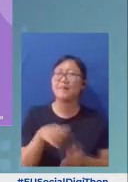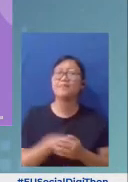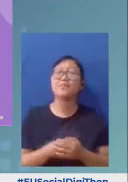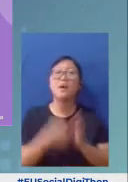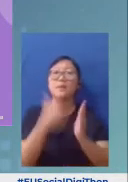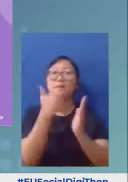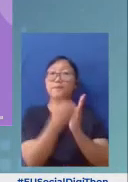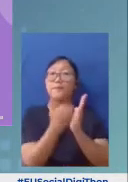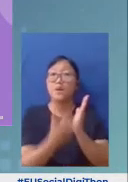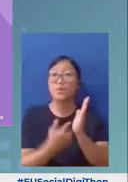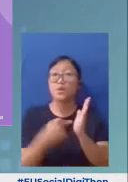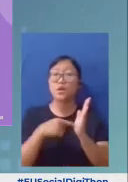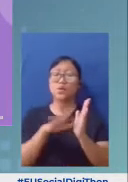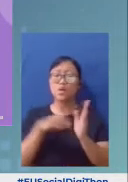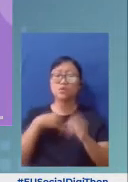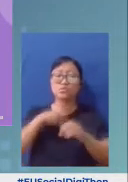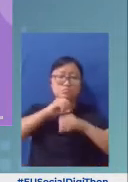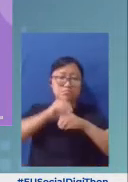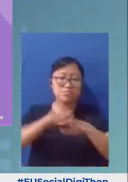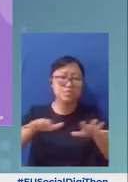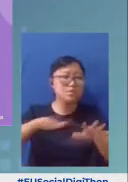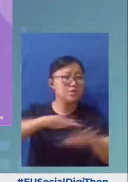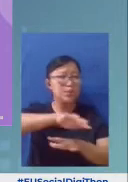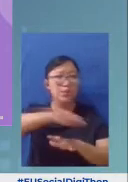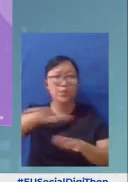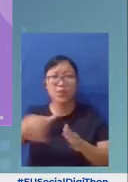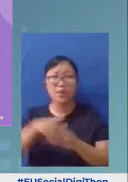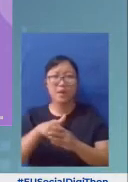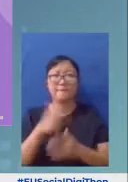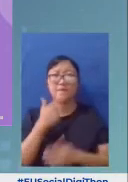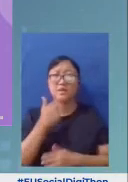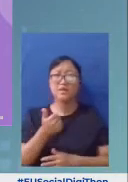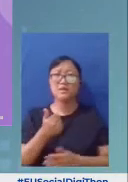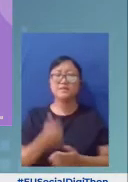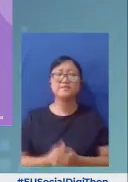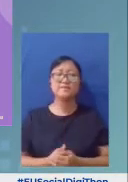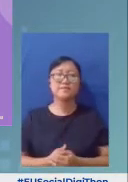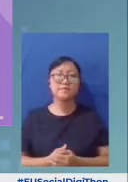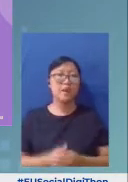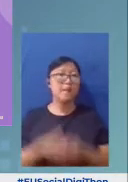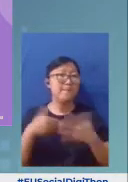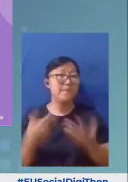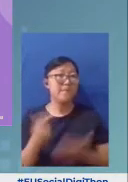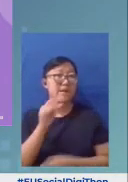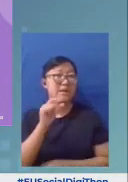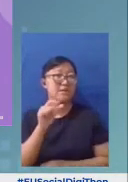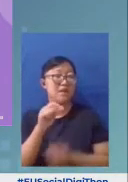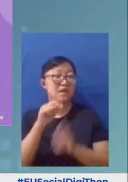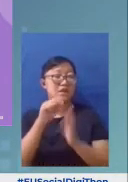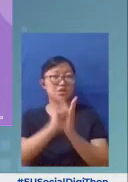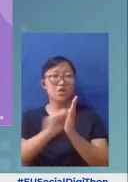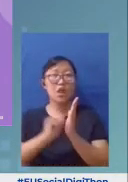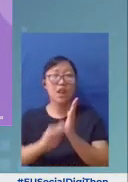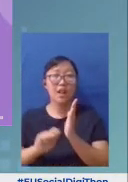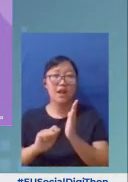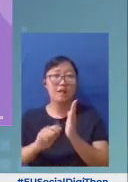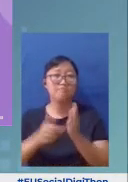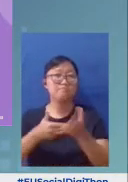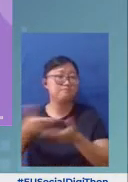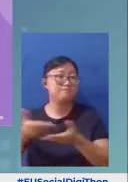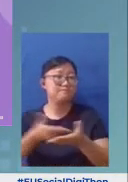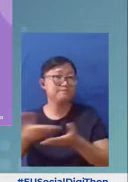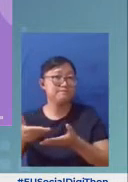pihak. So, next. Kemudian caranya sekolah menangani seperti apa dong? Ya. Nah, ini ada beberapa nih yang bisa kita